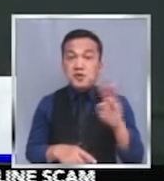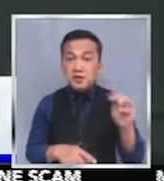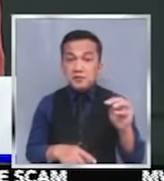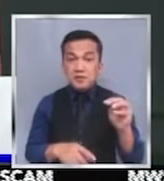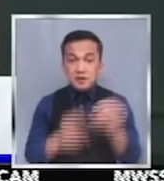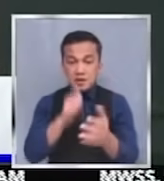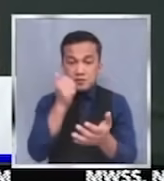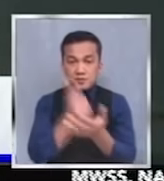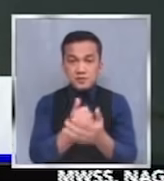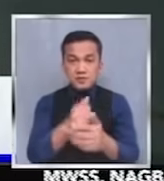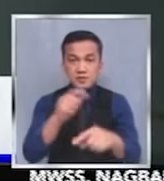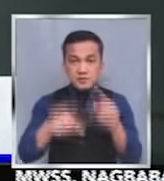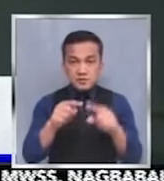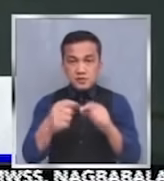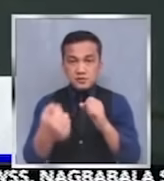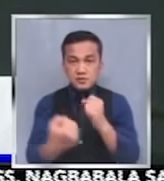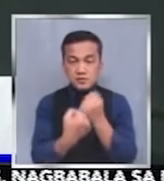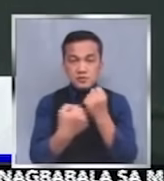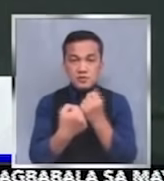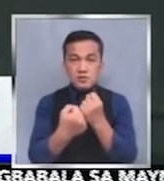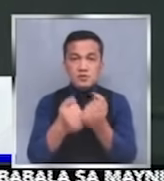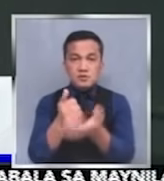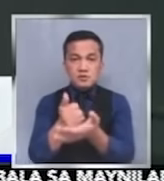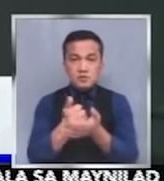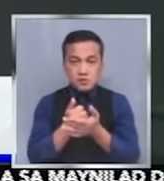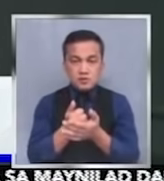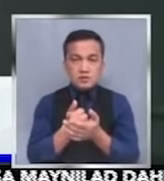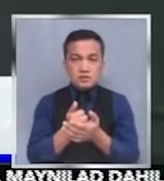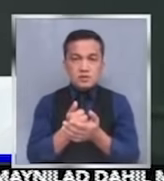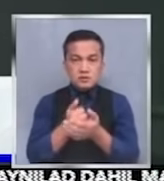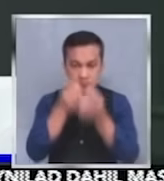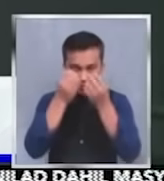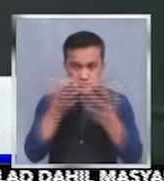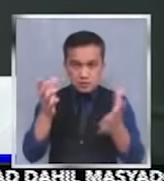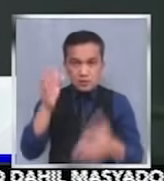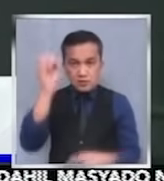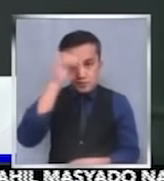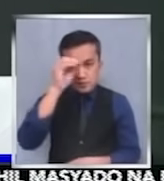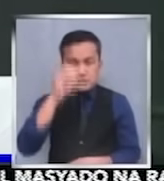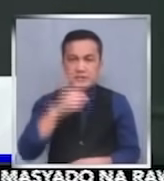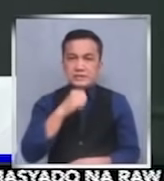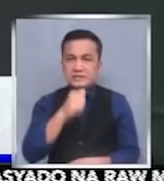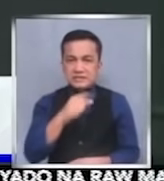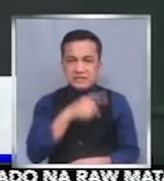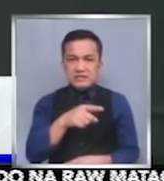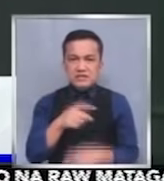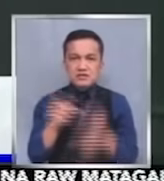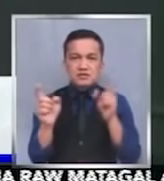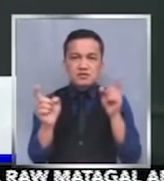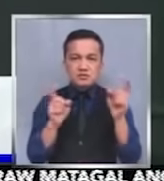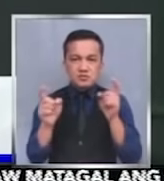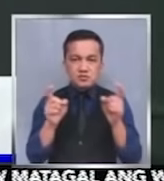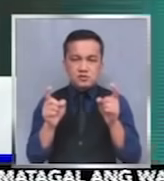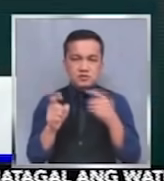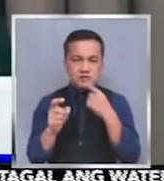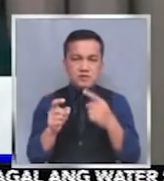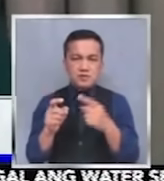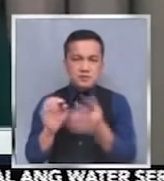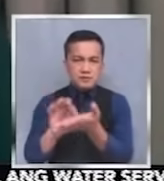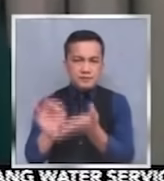kaibigan at supporters nila na tumutulong at naghahayag ng opinyon pero hindi raw nila kontrolado ang mga nasabing account.